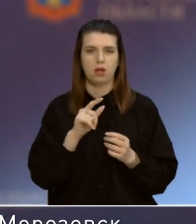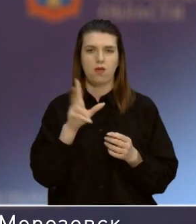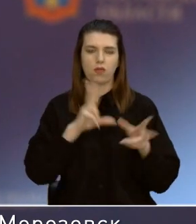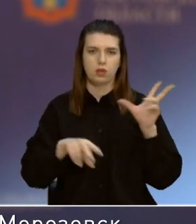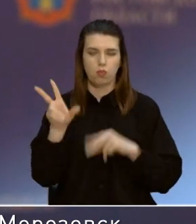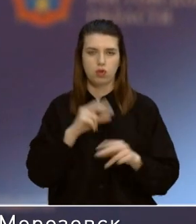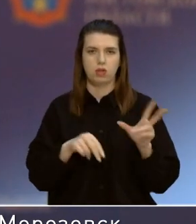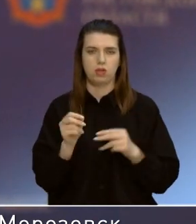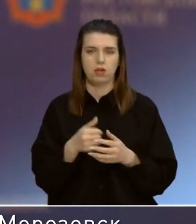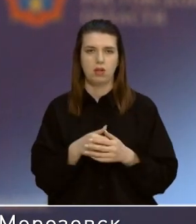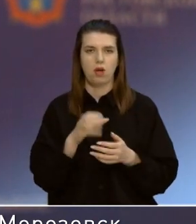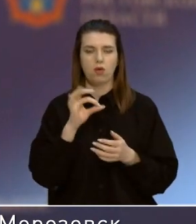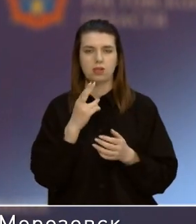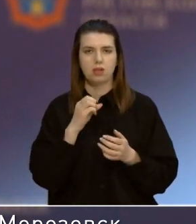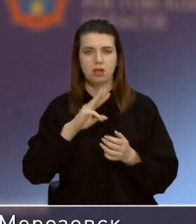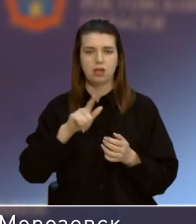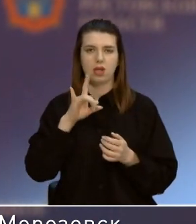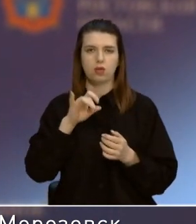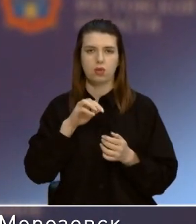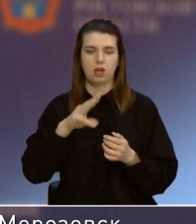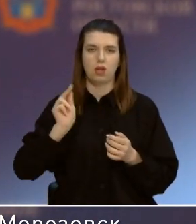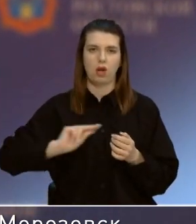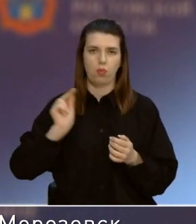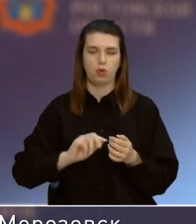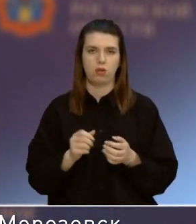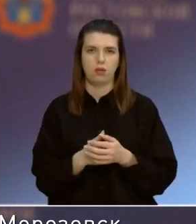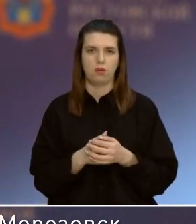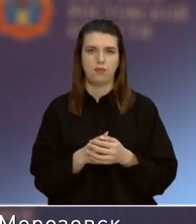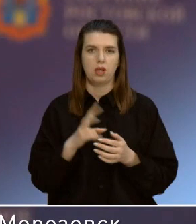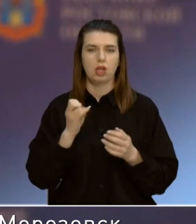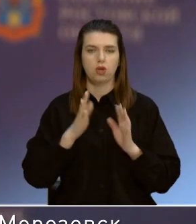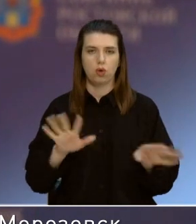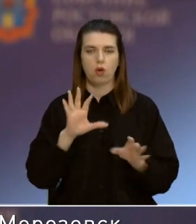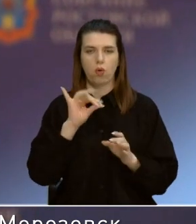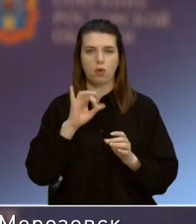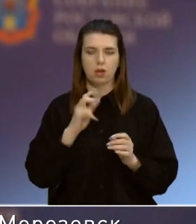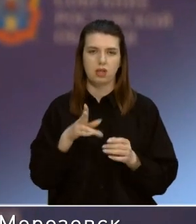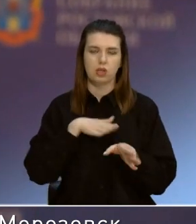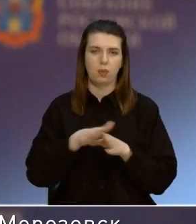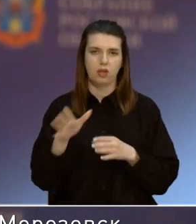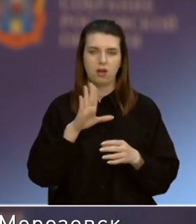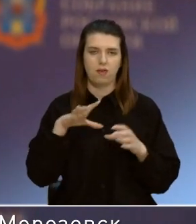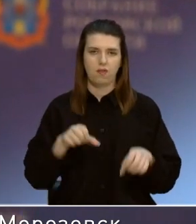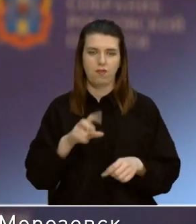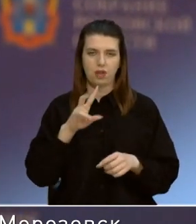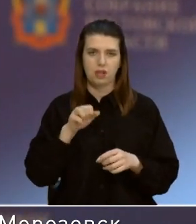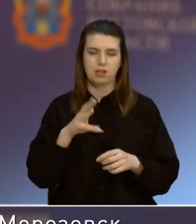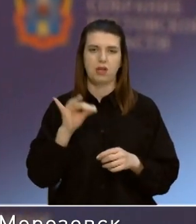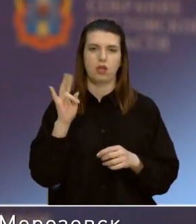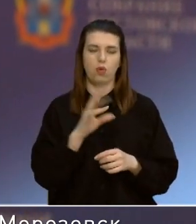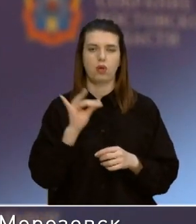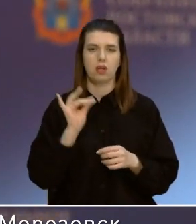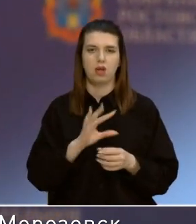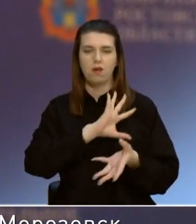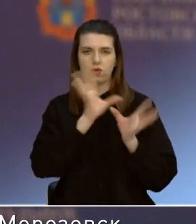это возможность оценить результаты работы не только органов исполнительной власти, но